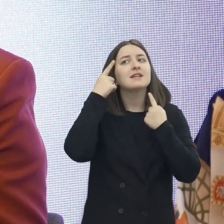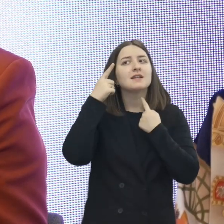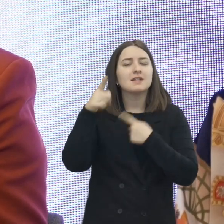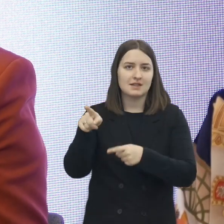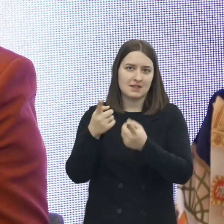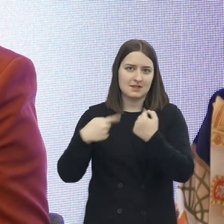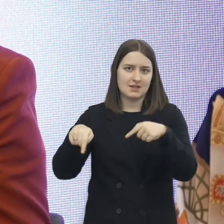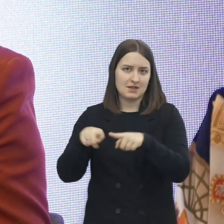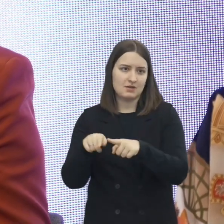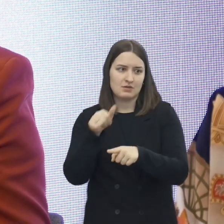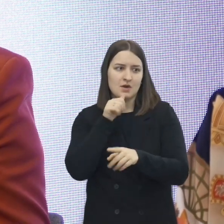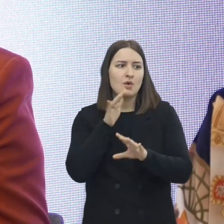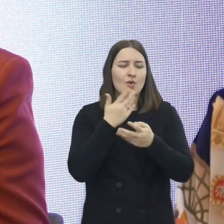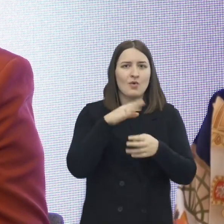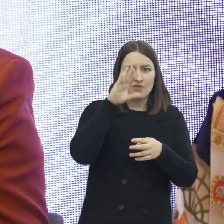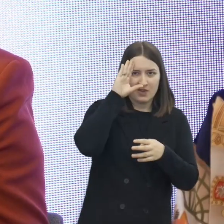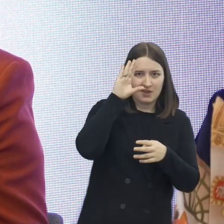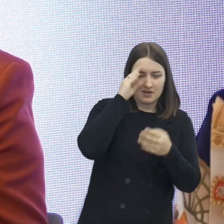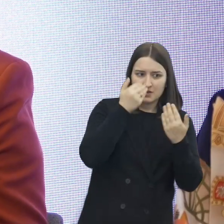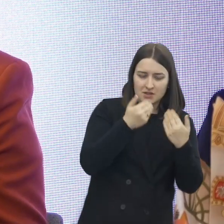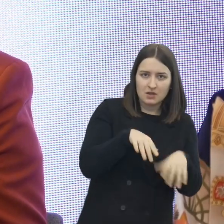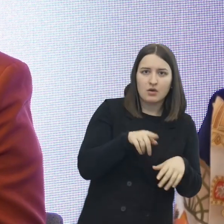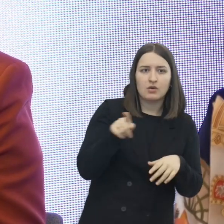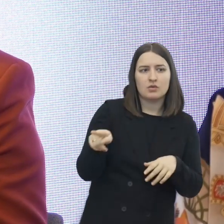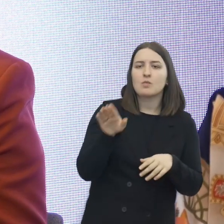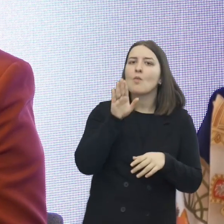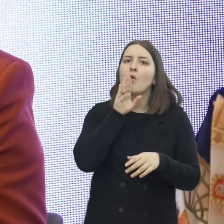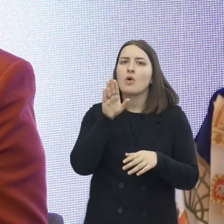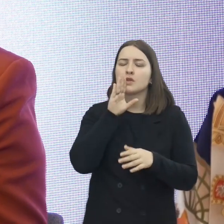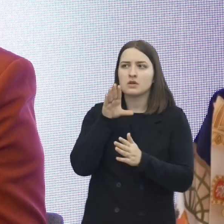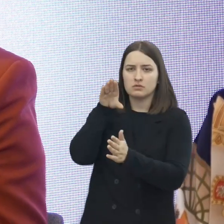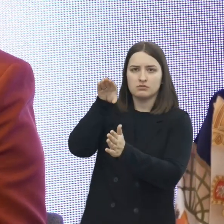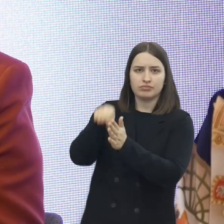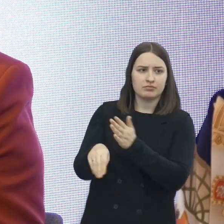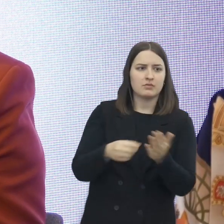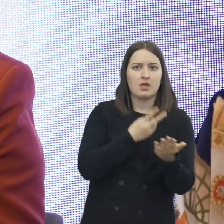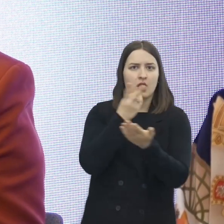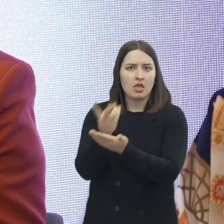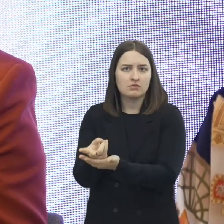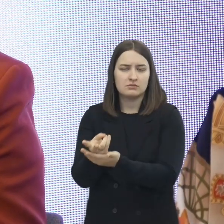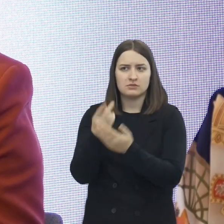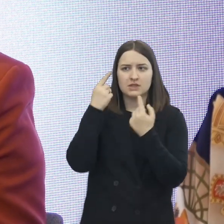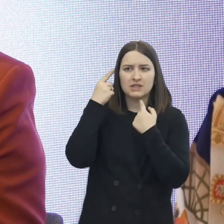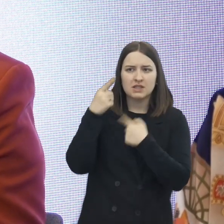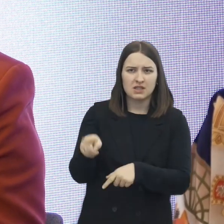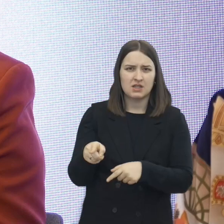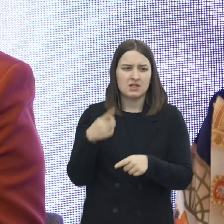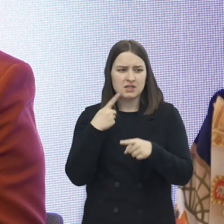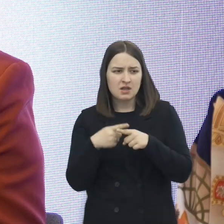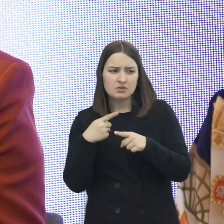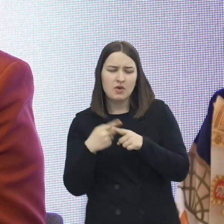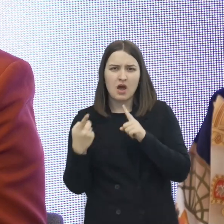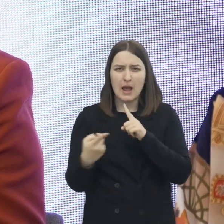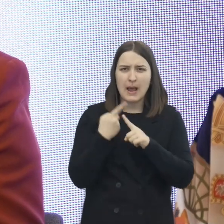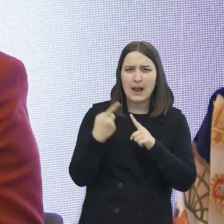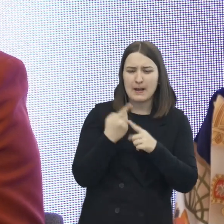ten, kur netinka, susiduria dar su iš kitų pacientų, su priekabiavimu ir seksualiniu priekabiavimu ir nėra